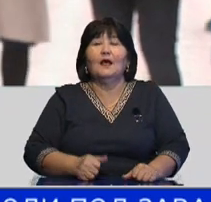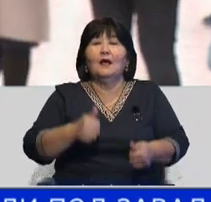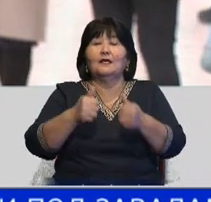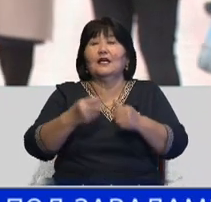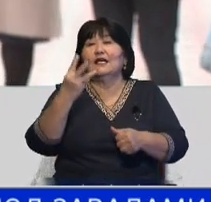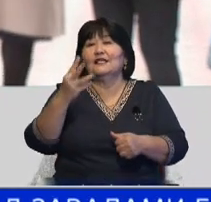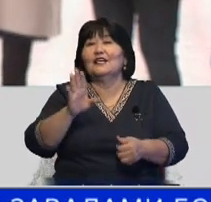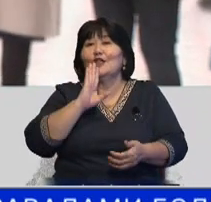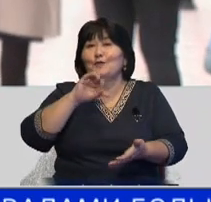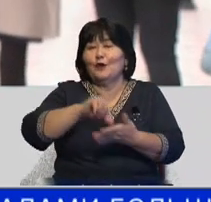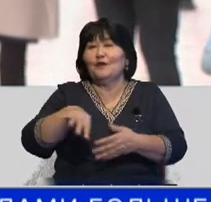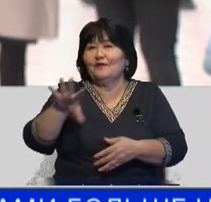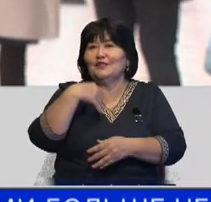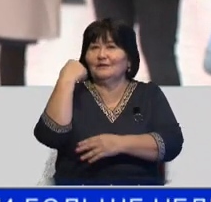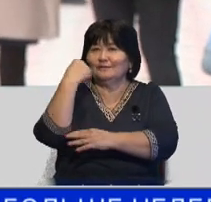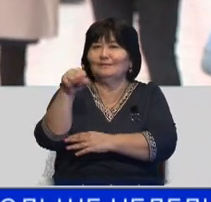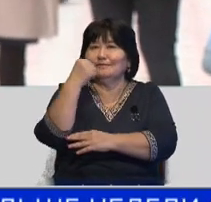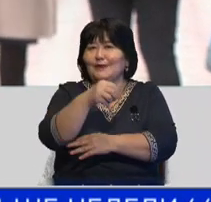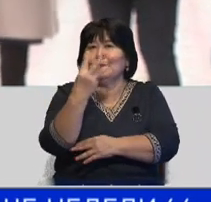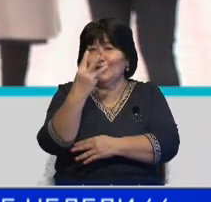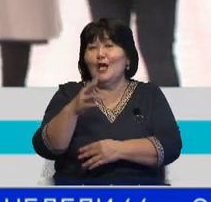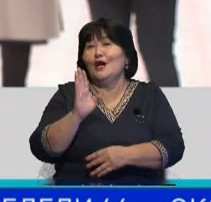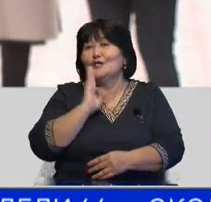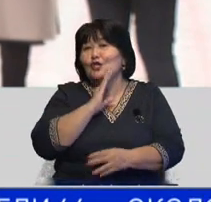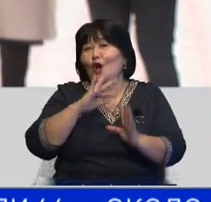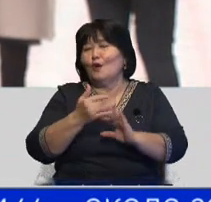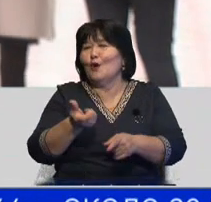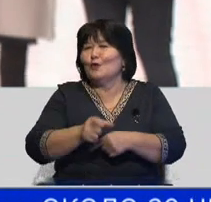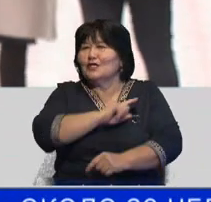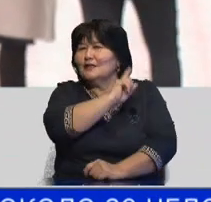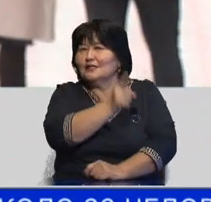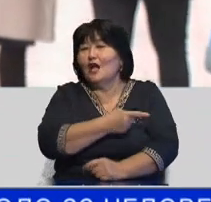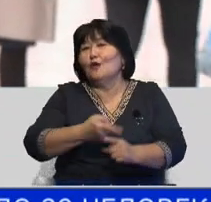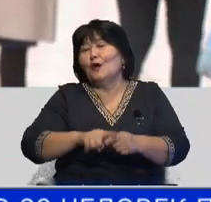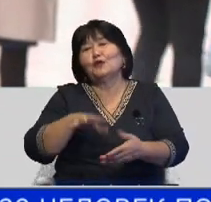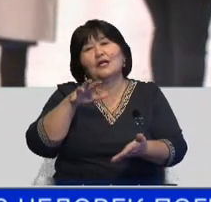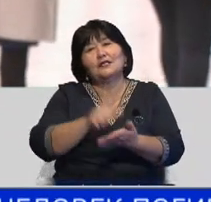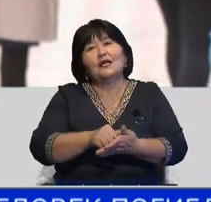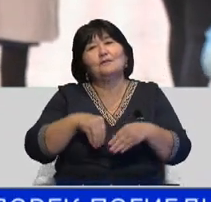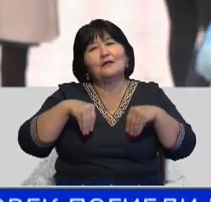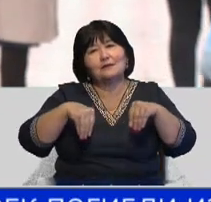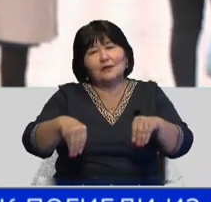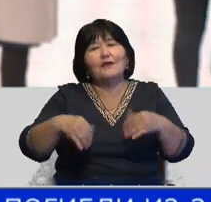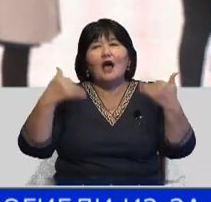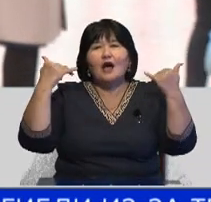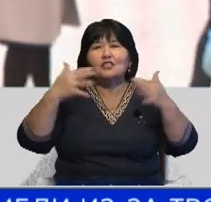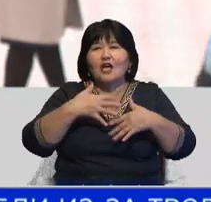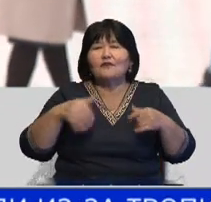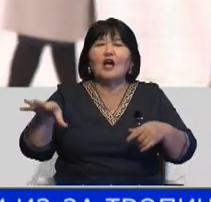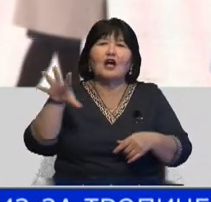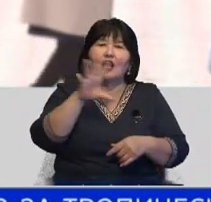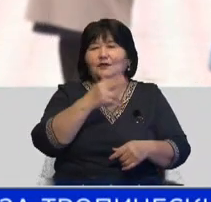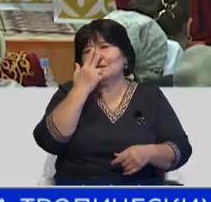Состязалась с 3 участницами. Всех 3 победила. Женщины аулов очень сильные, потому что занимаются земледелием, животноводством, ко